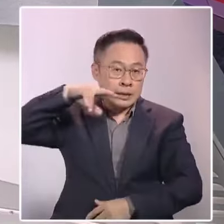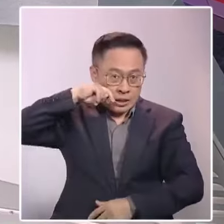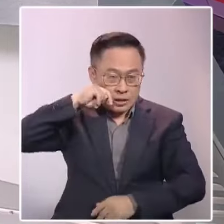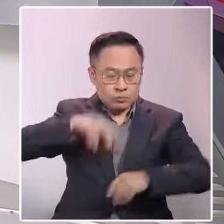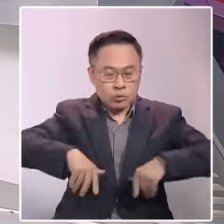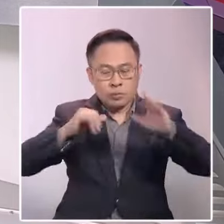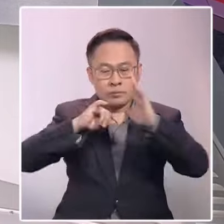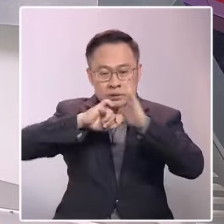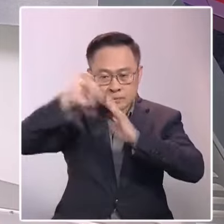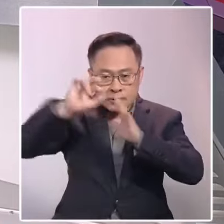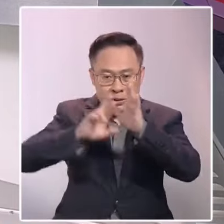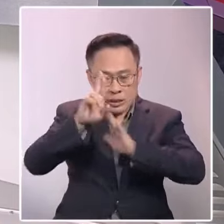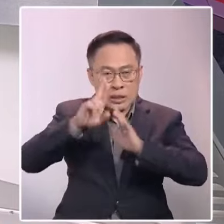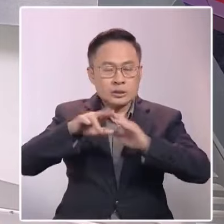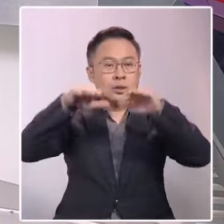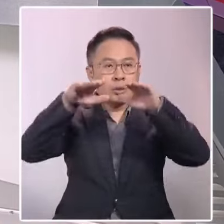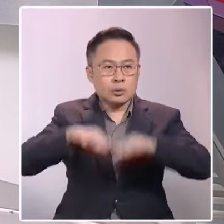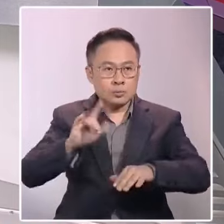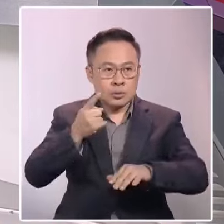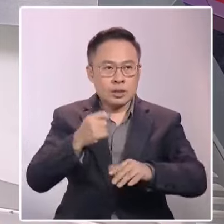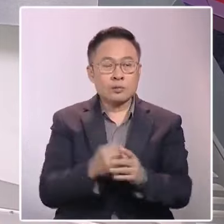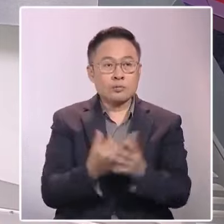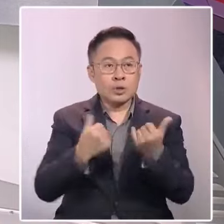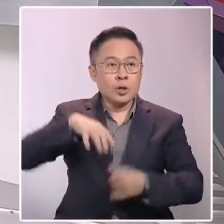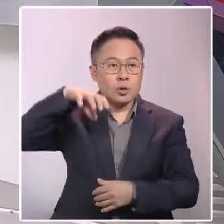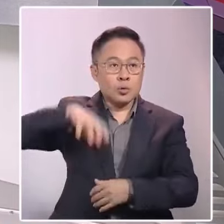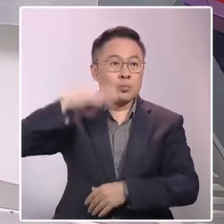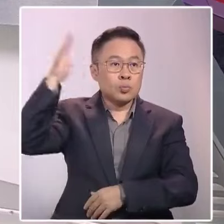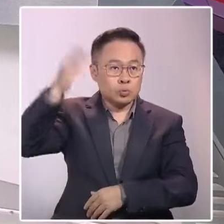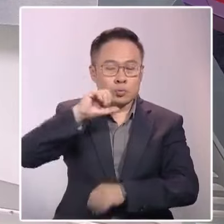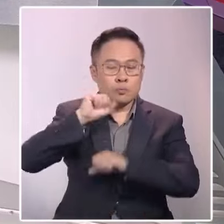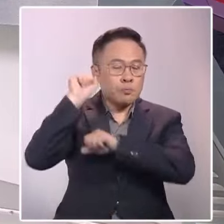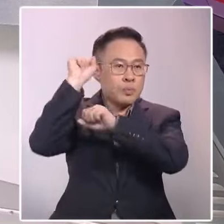ก็ออกมาประกาศแล้วนะครับว่าในพื้นที่ภาคเหนือเนี่ยฝน